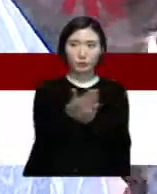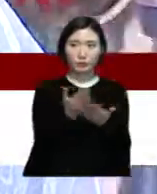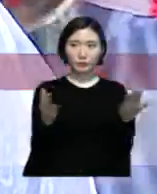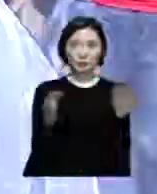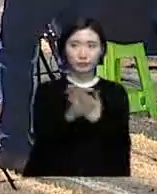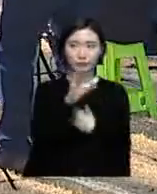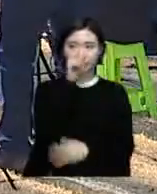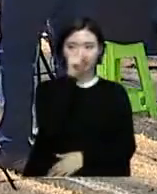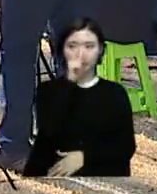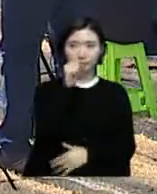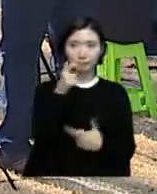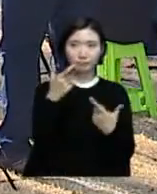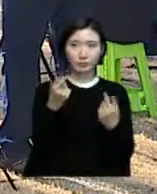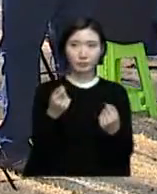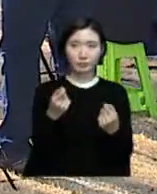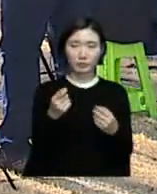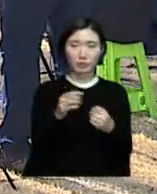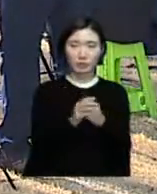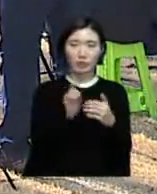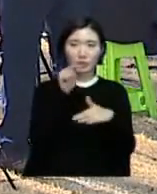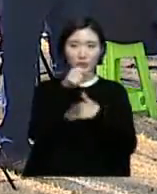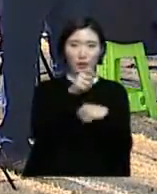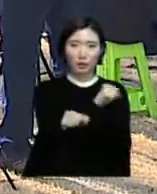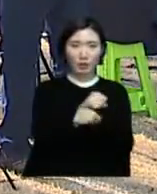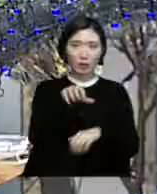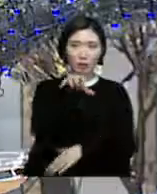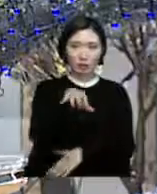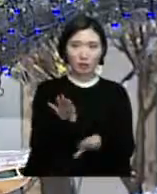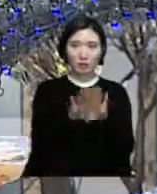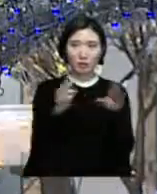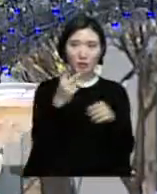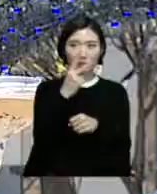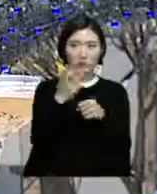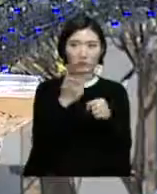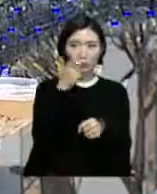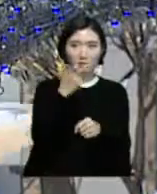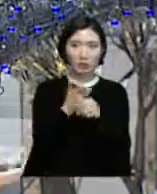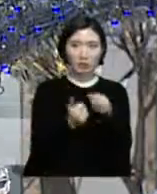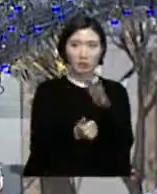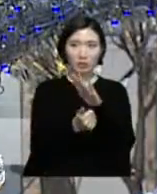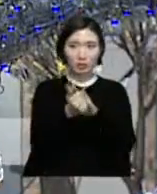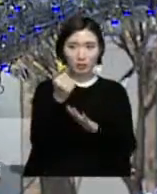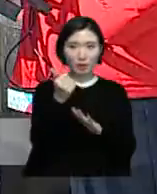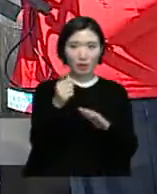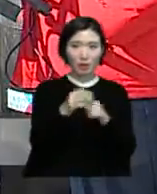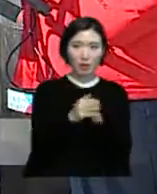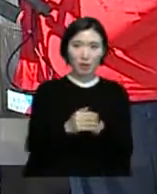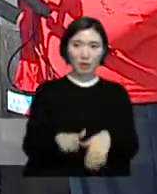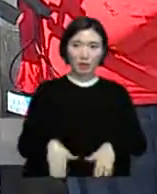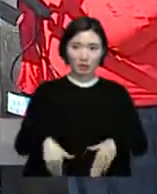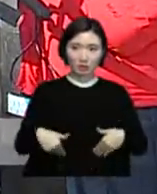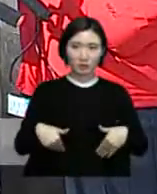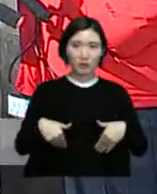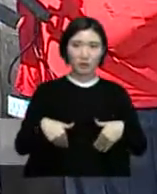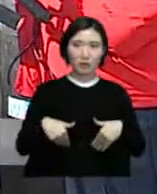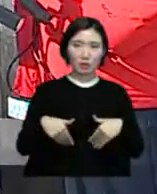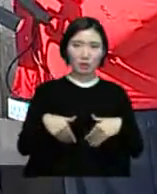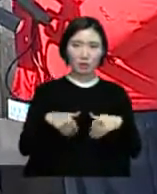좋겠습니다. 중구청 야외 광장에서 열린 2017 희망온돌 따뜻한 겨울나기 모금 행사.